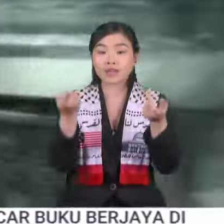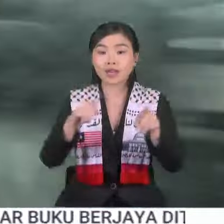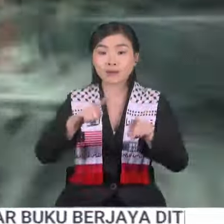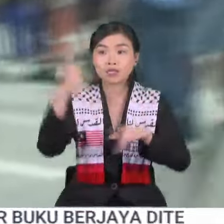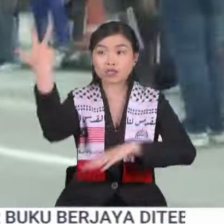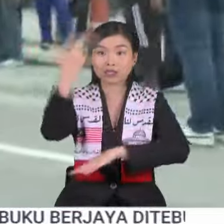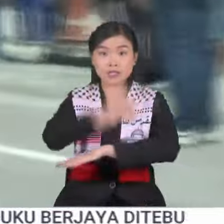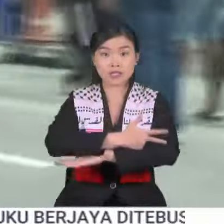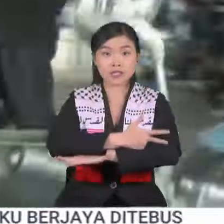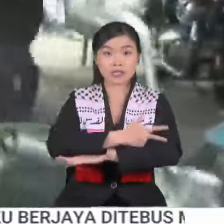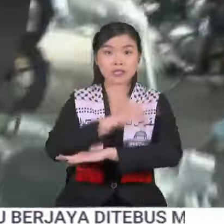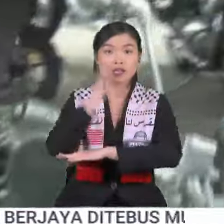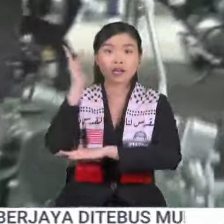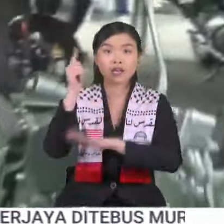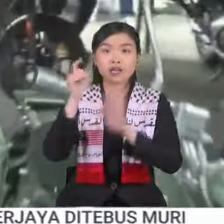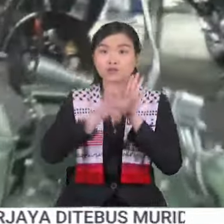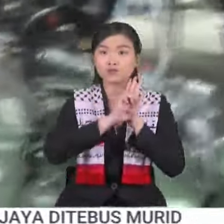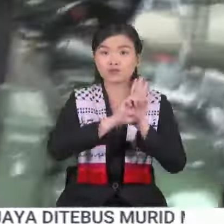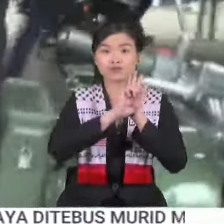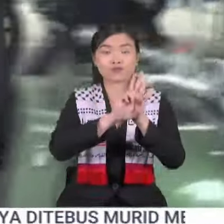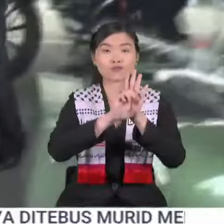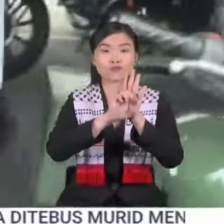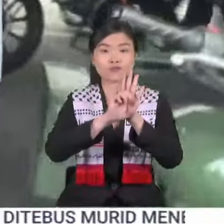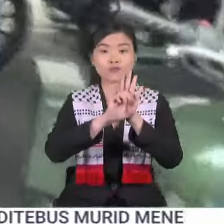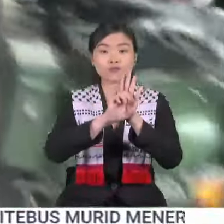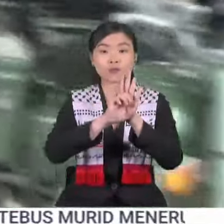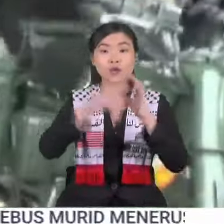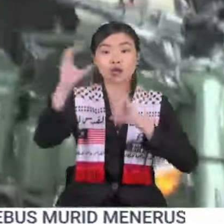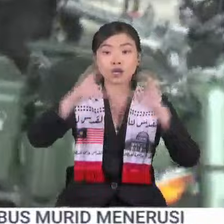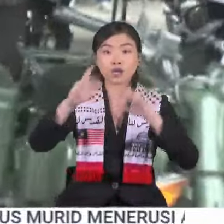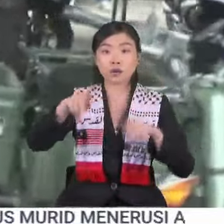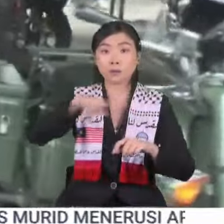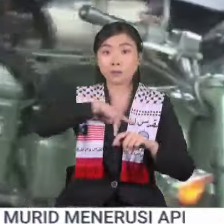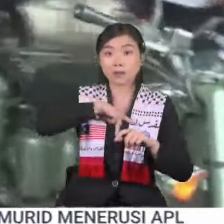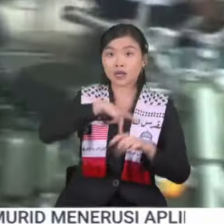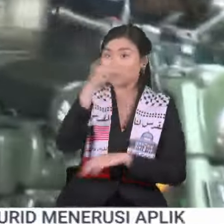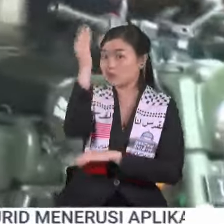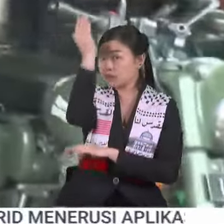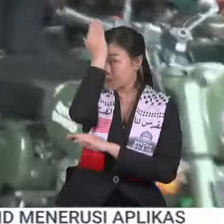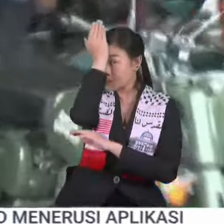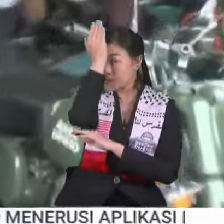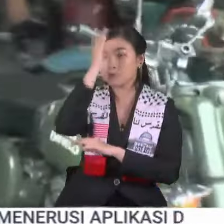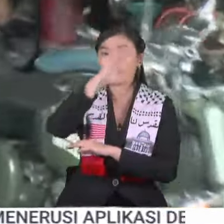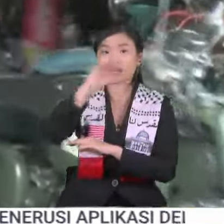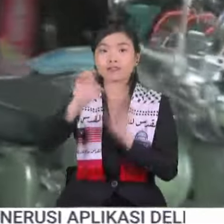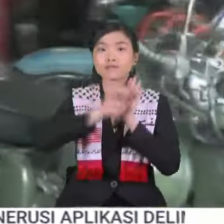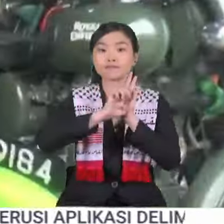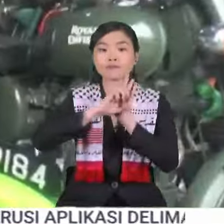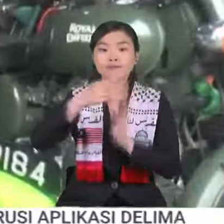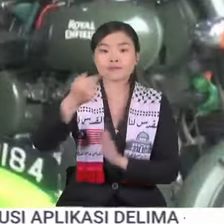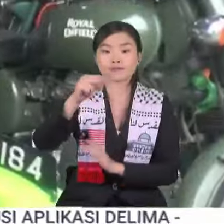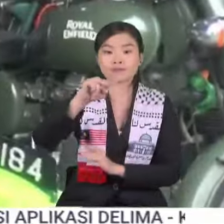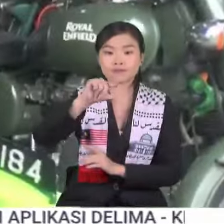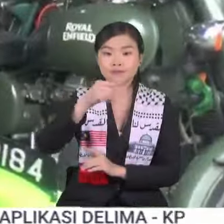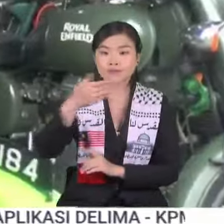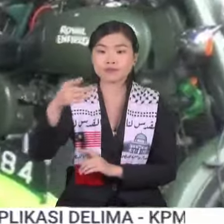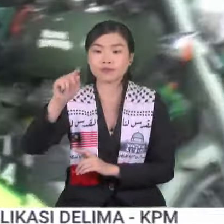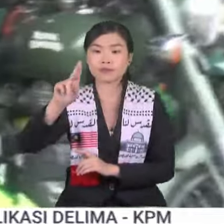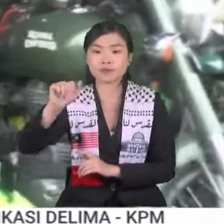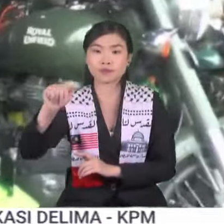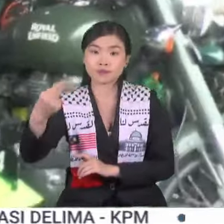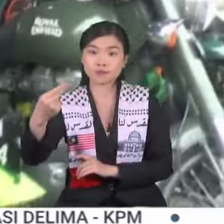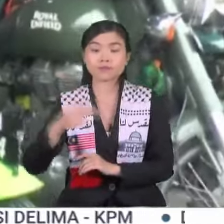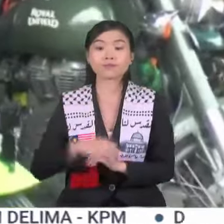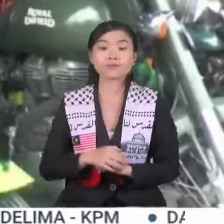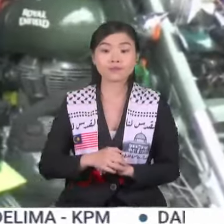berlangsung 3 hari itu turut dipamerkan koleksi kenderaan milik Yang di-Pertuan Agong Sultan Ibrahim dan pameran Hang Tuah.